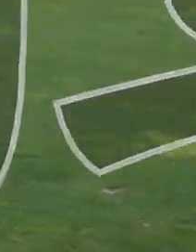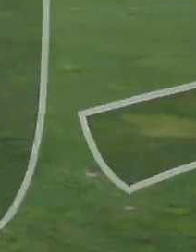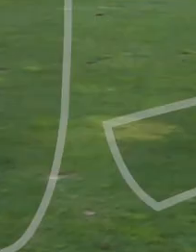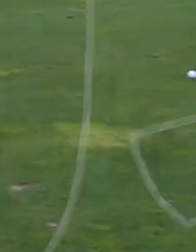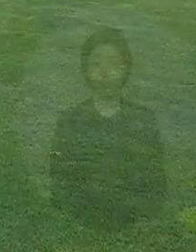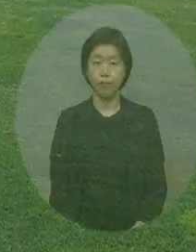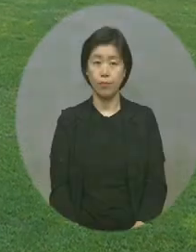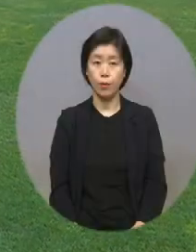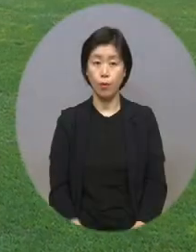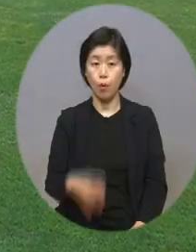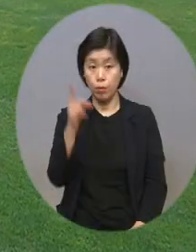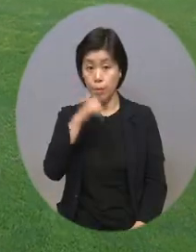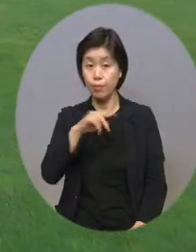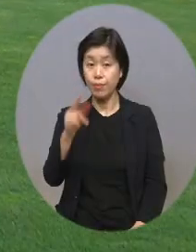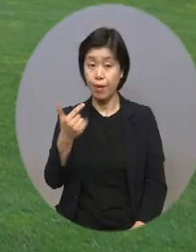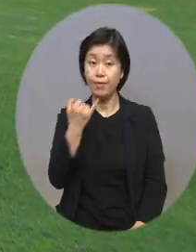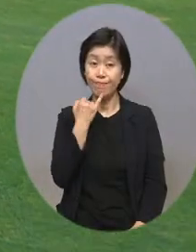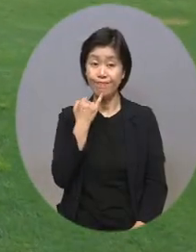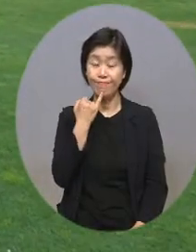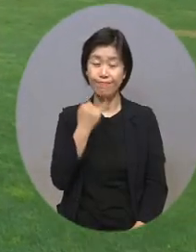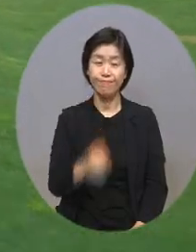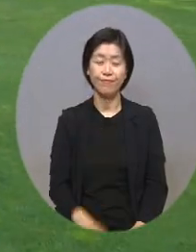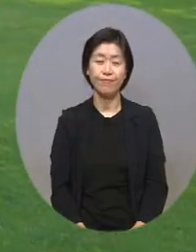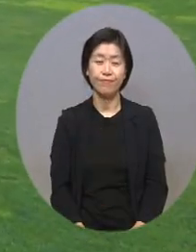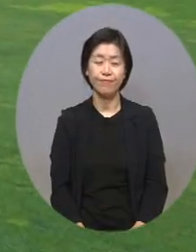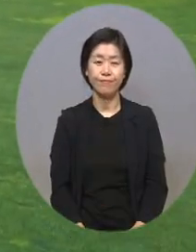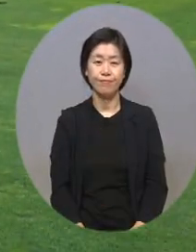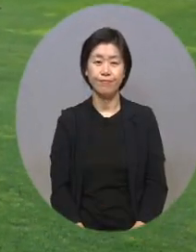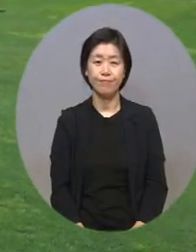나쁜! 괜찮나?